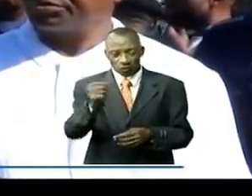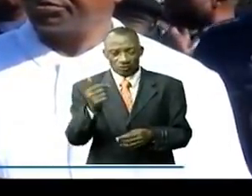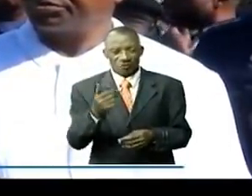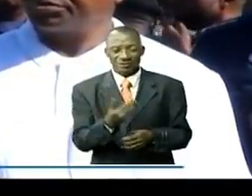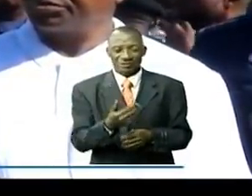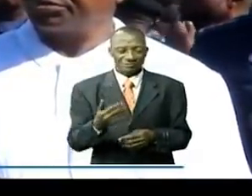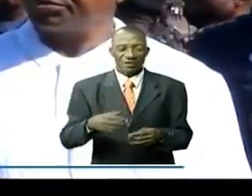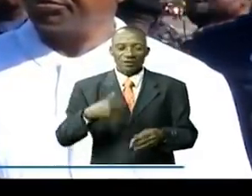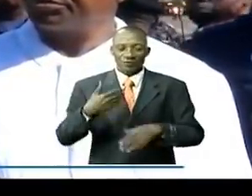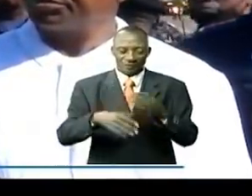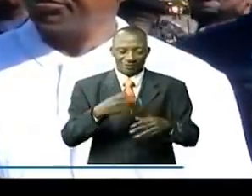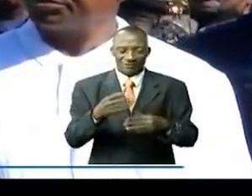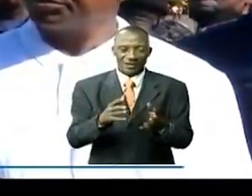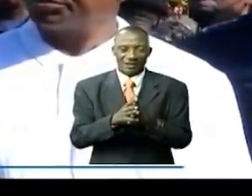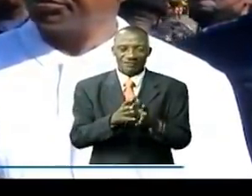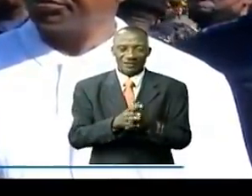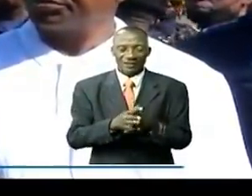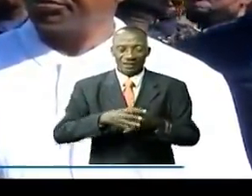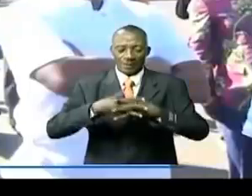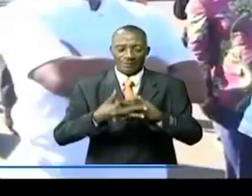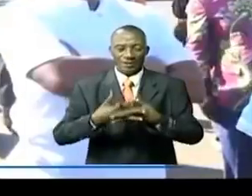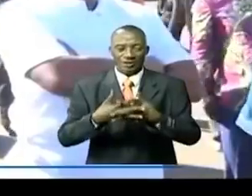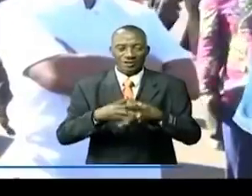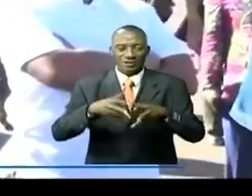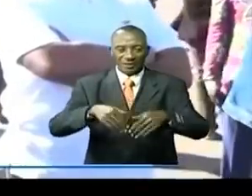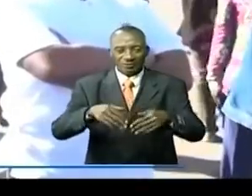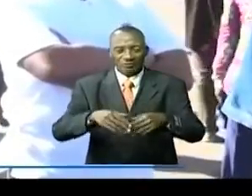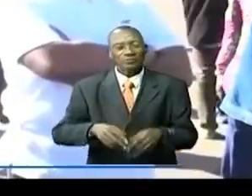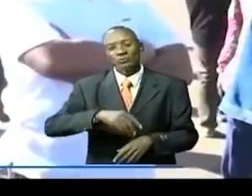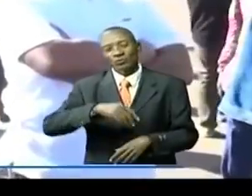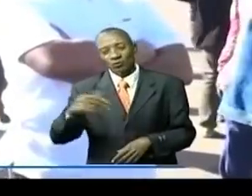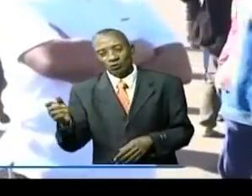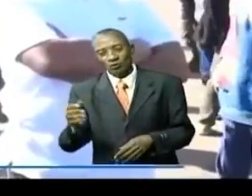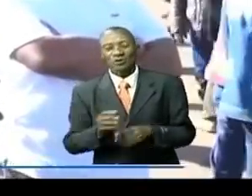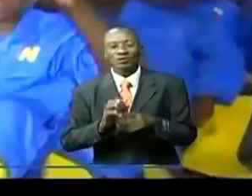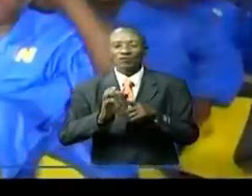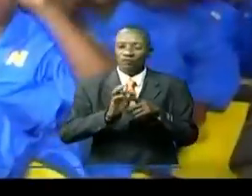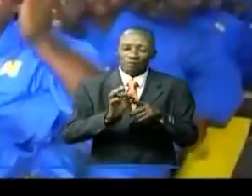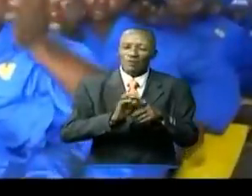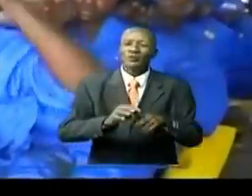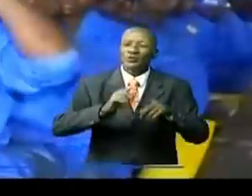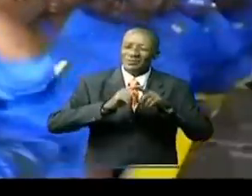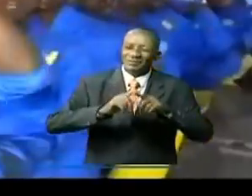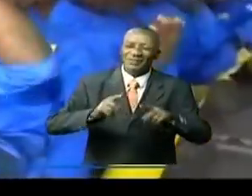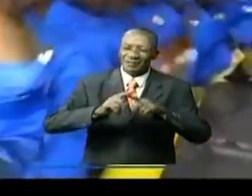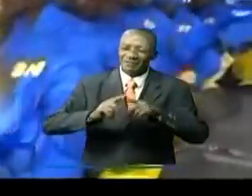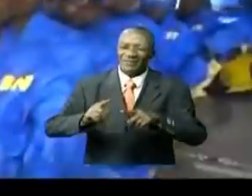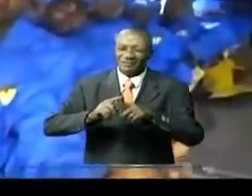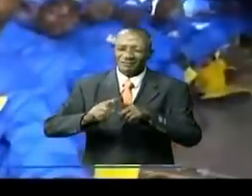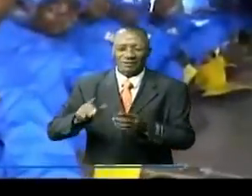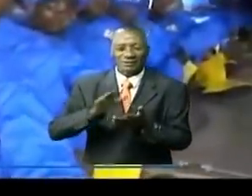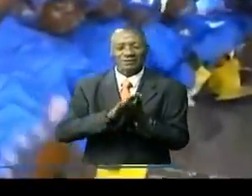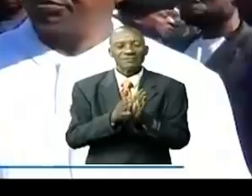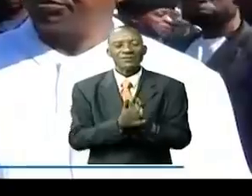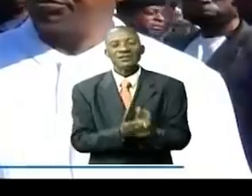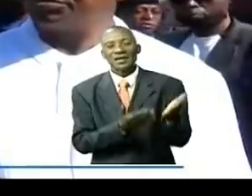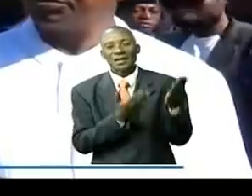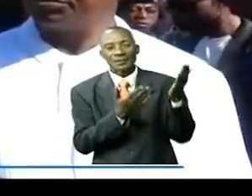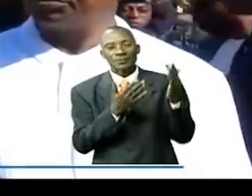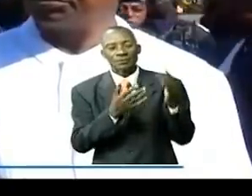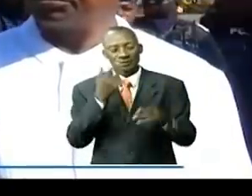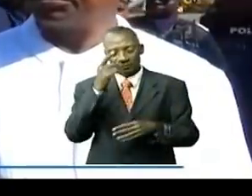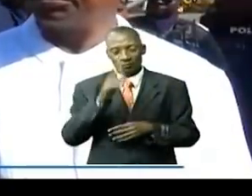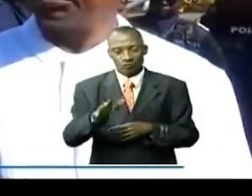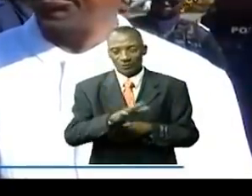Il y en a qui vont être formés à la maçonnerie, qui vont être formés à plusieurs autres métiers, afin qu'ils servent vraiment la nation dans la